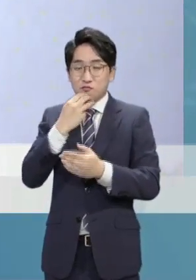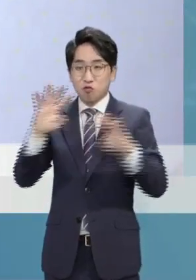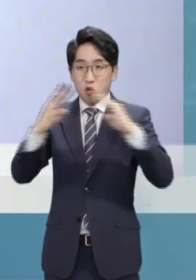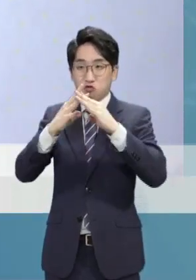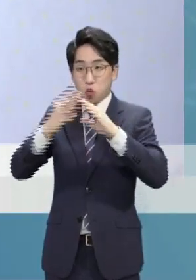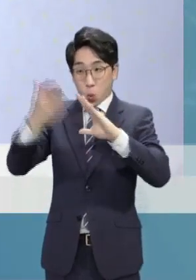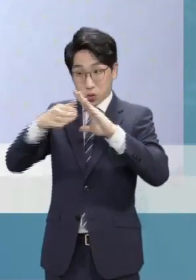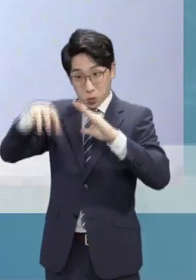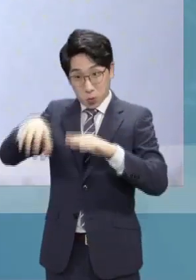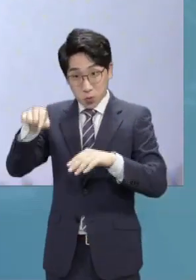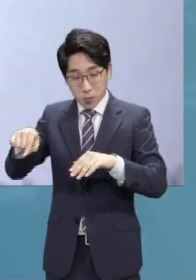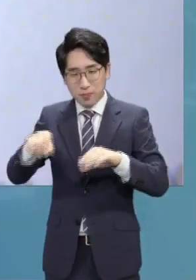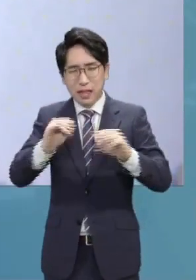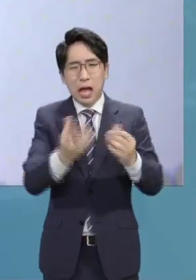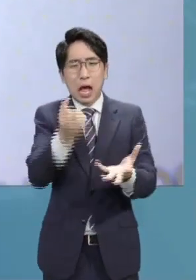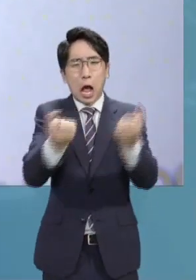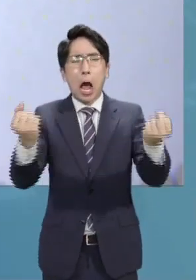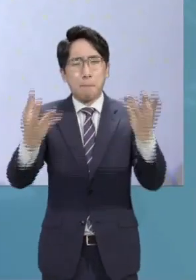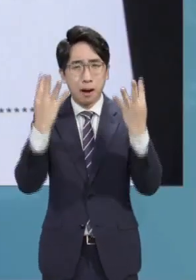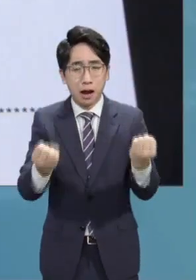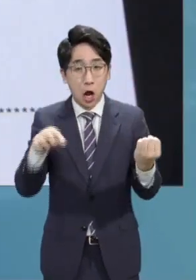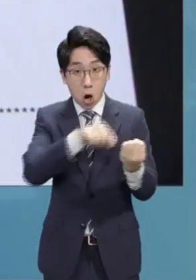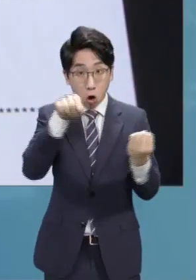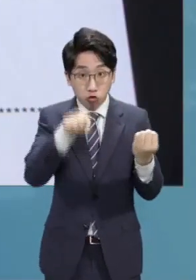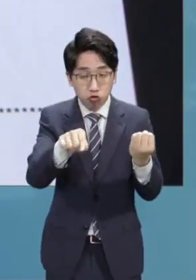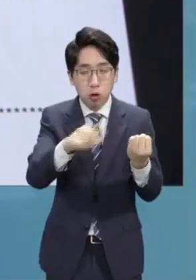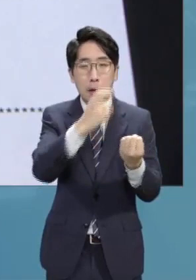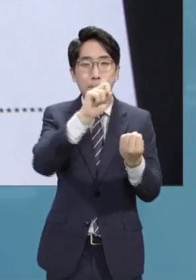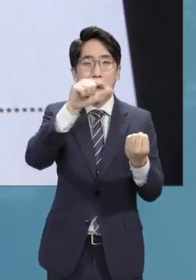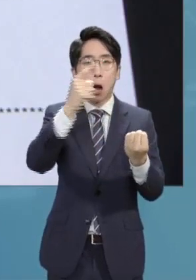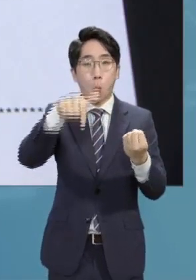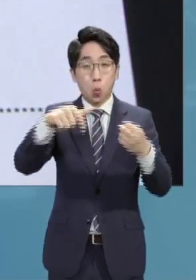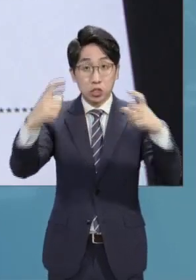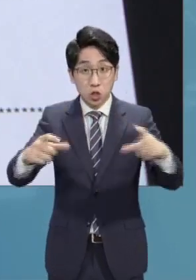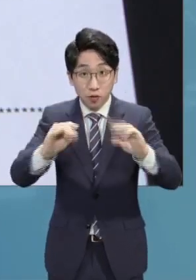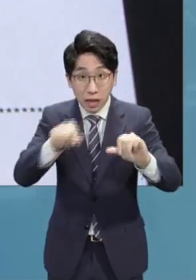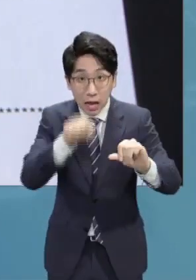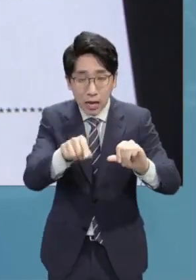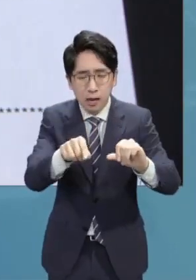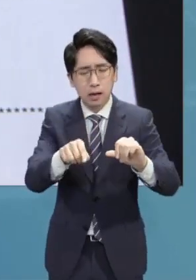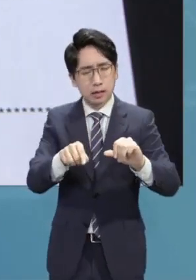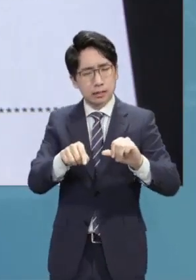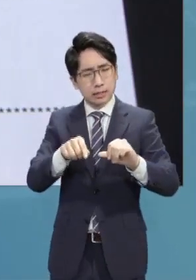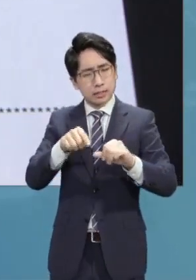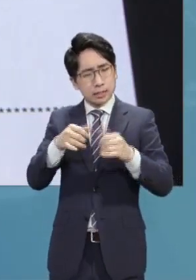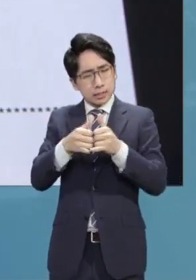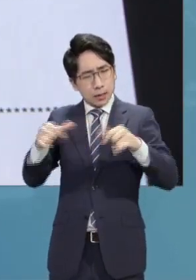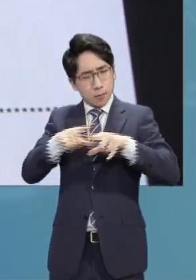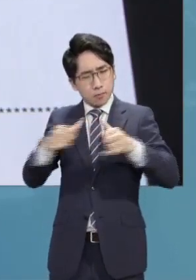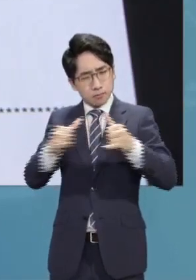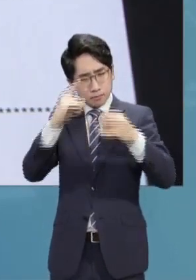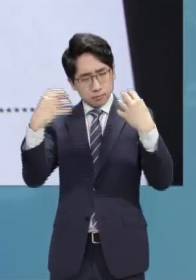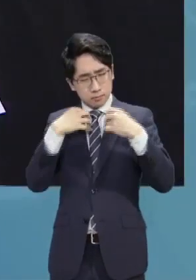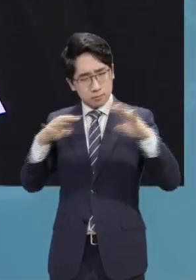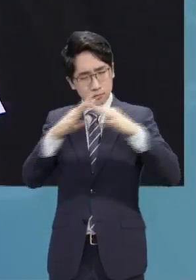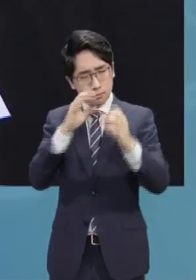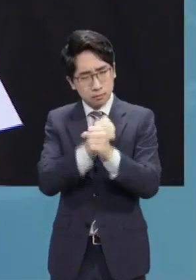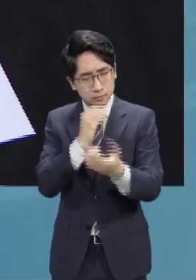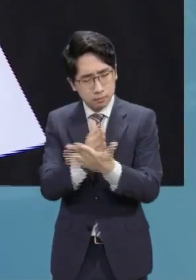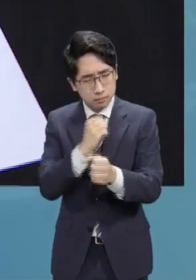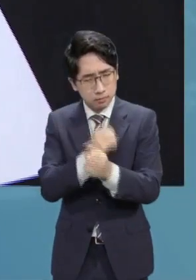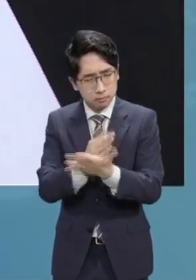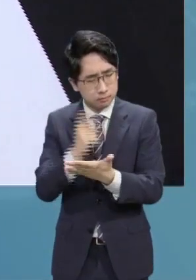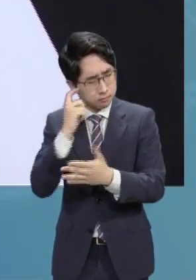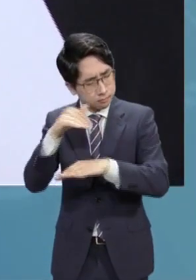부지를 권역별 시민청 후보지로 지정해 고 한다 이에 대해서 어떻게 생각하느냐 이렇게 서울시가 서울 주택도 시공사에